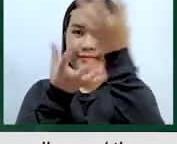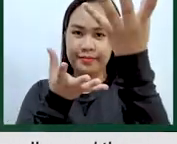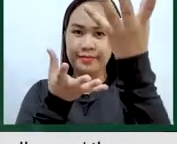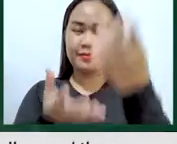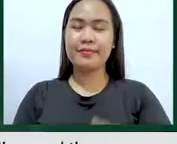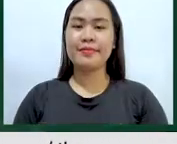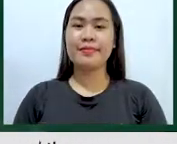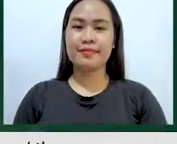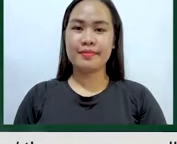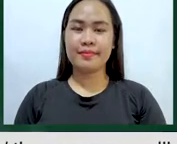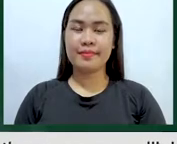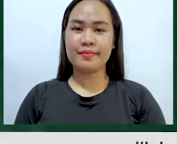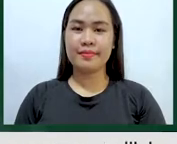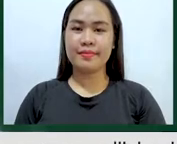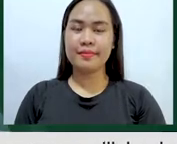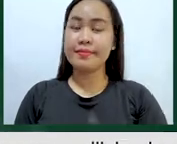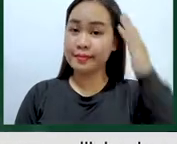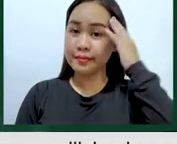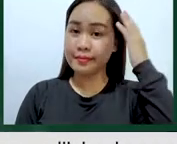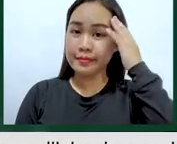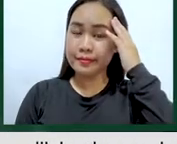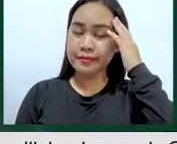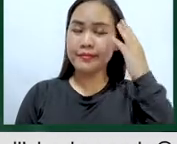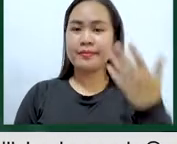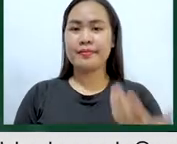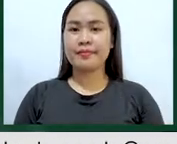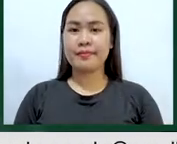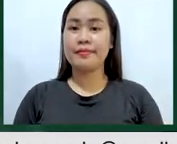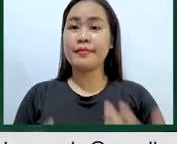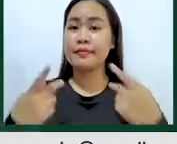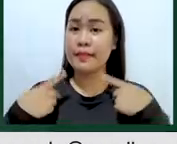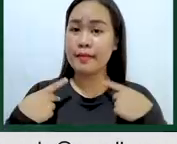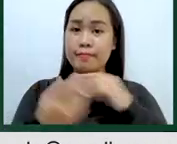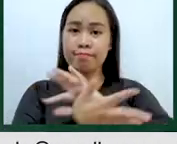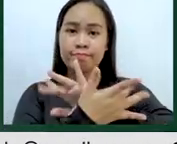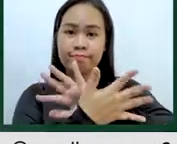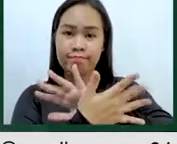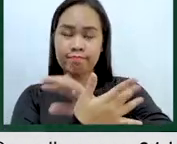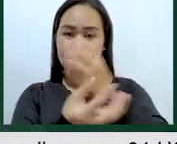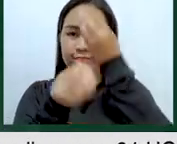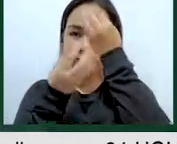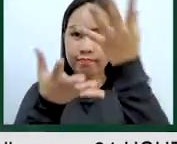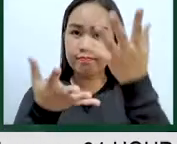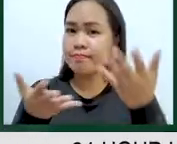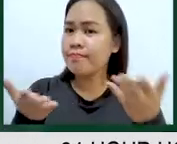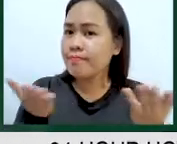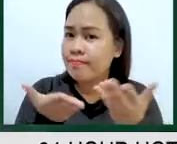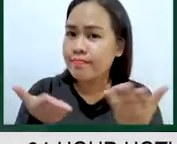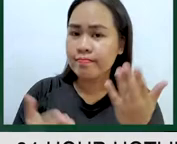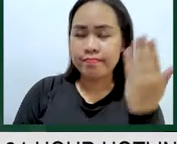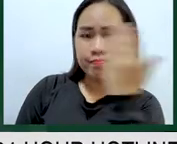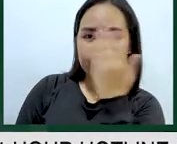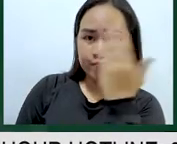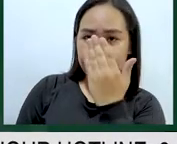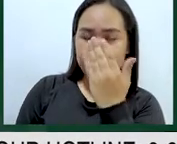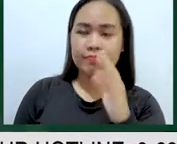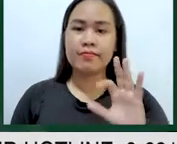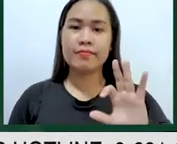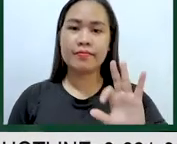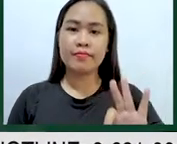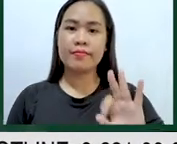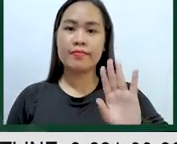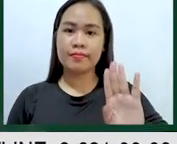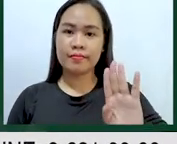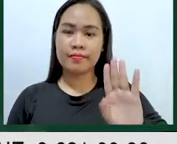COVID-19 updates. So alam po natin, ito pong ating COVID-19 updates is aired through our